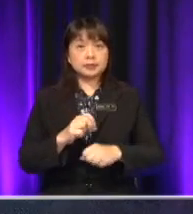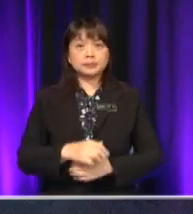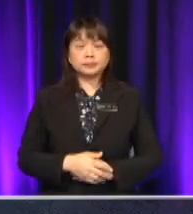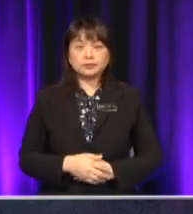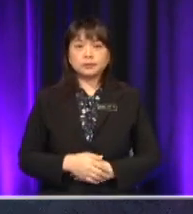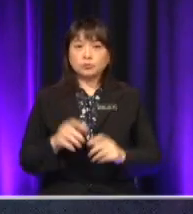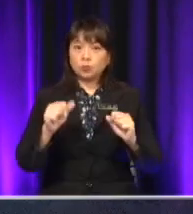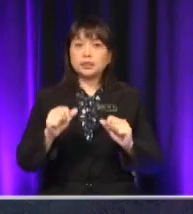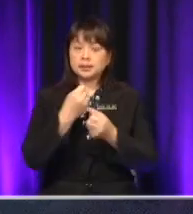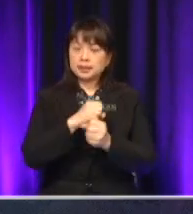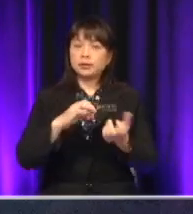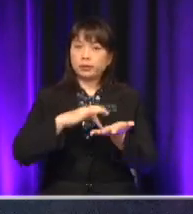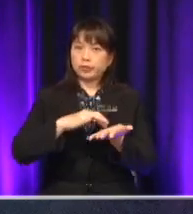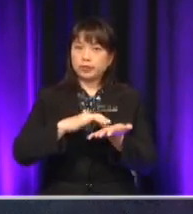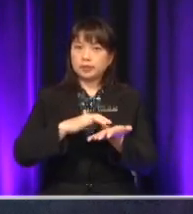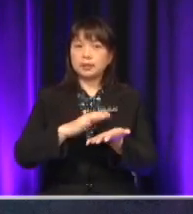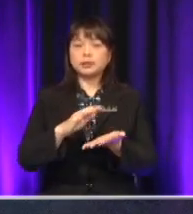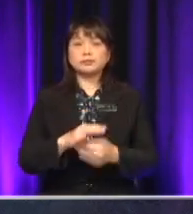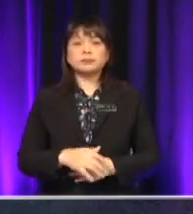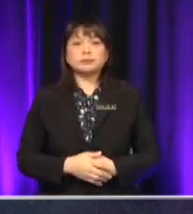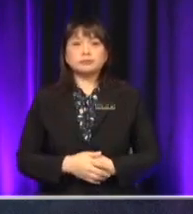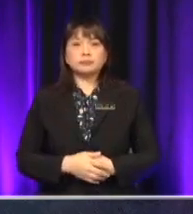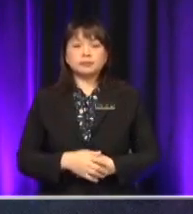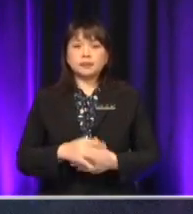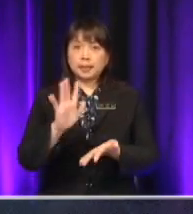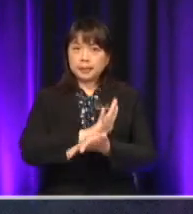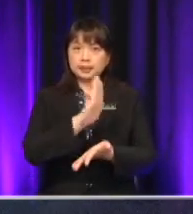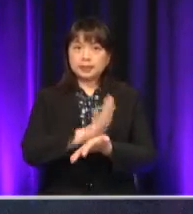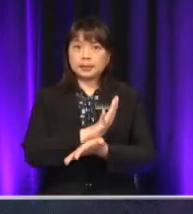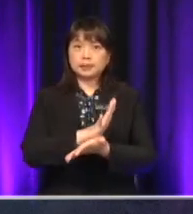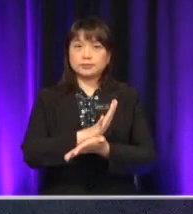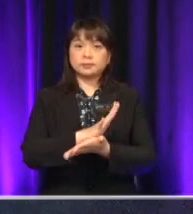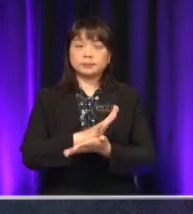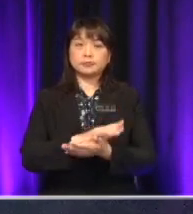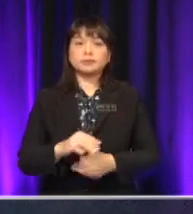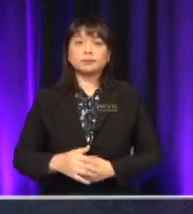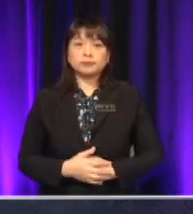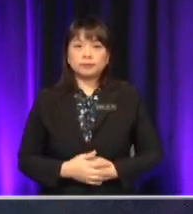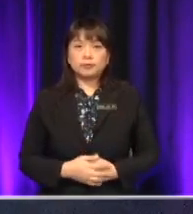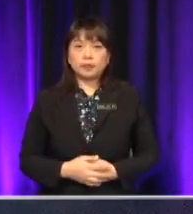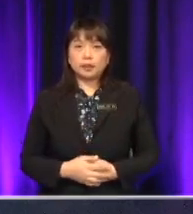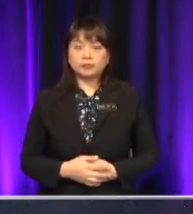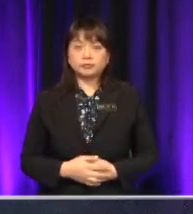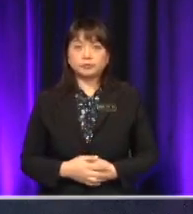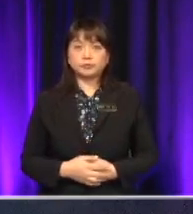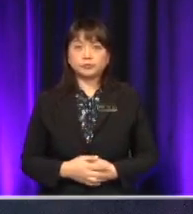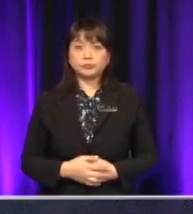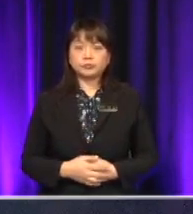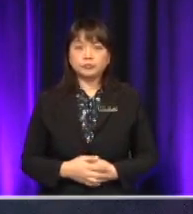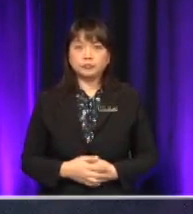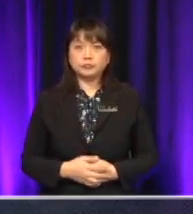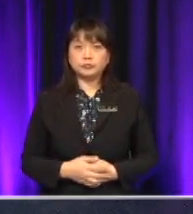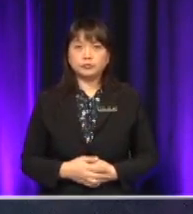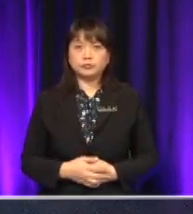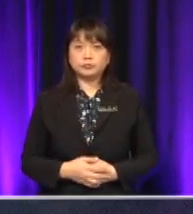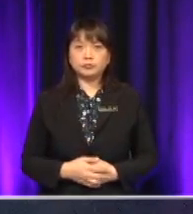dan juga kertas dan pen. Untuk Hanif, cikgu dah sediakan whiteboard, kalkulator dan juga marker. Okey, buat soalan yang pertama. Nak tak cikgu tunjuk